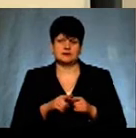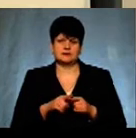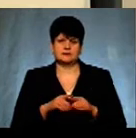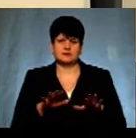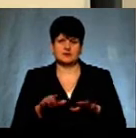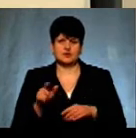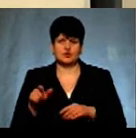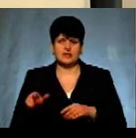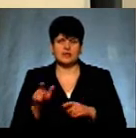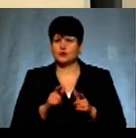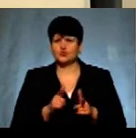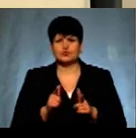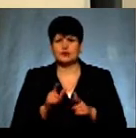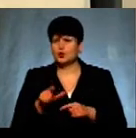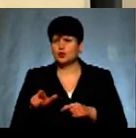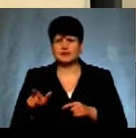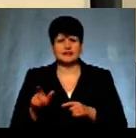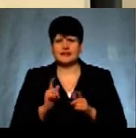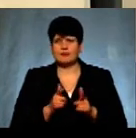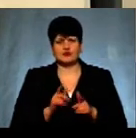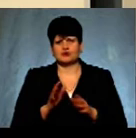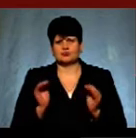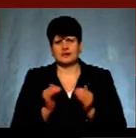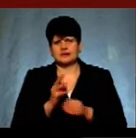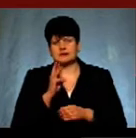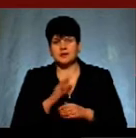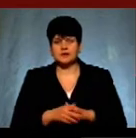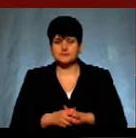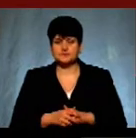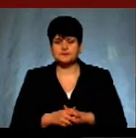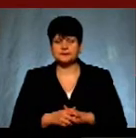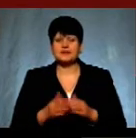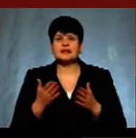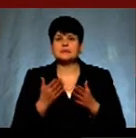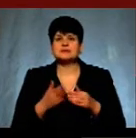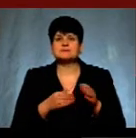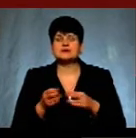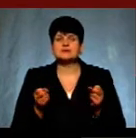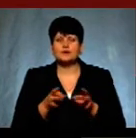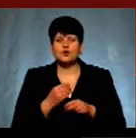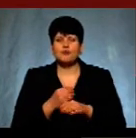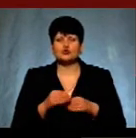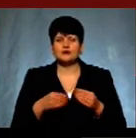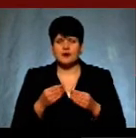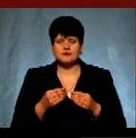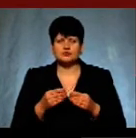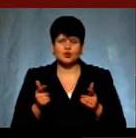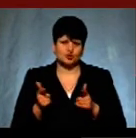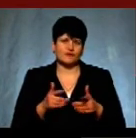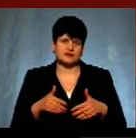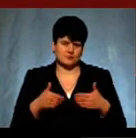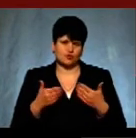люди не дуже погоджуються, якщо така низька заробітна плата. А яким фахівцям на Тернопільщині роботодавці готові